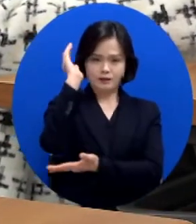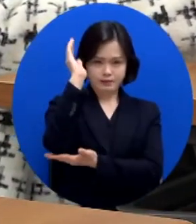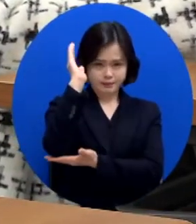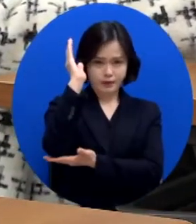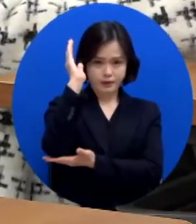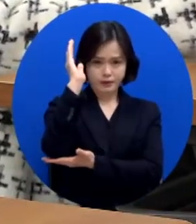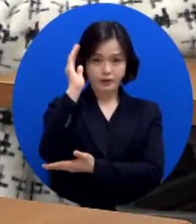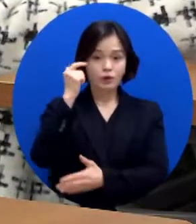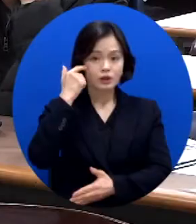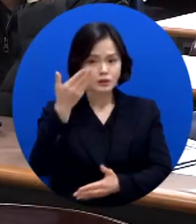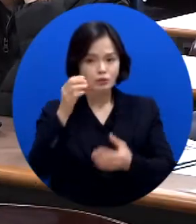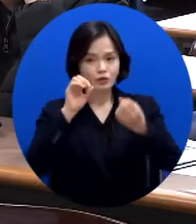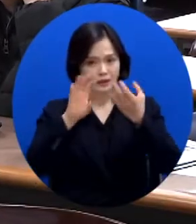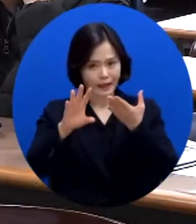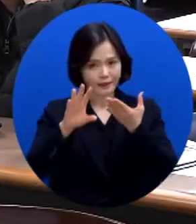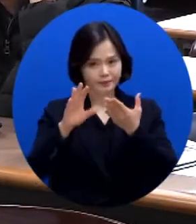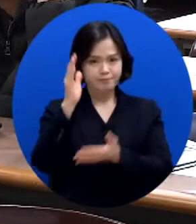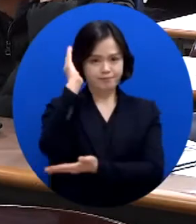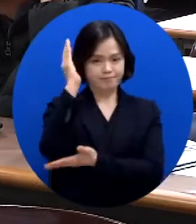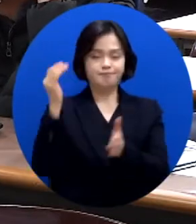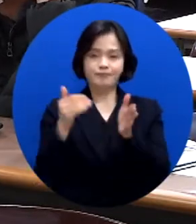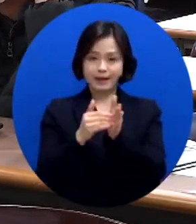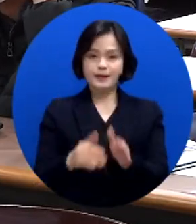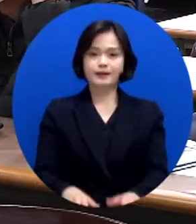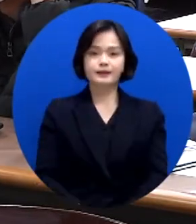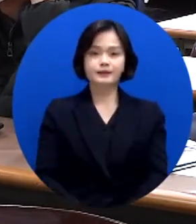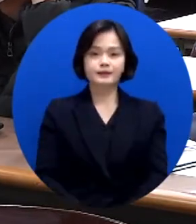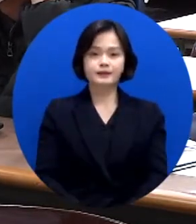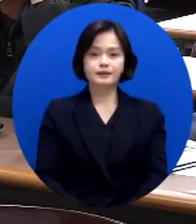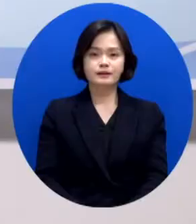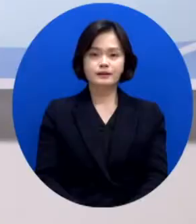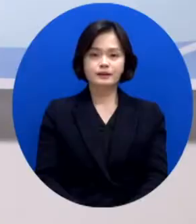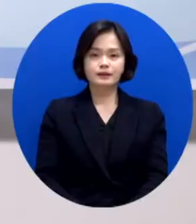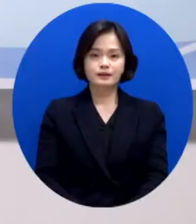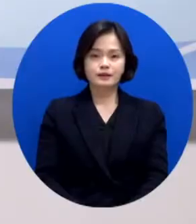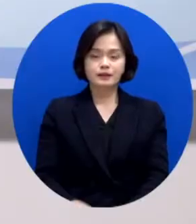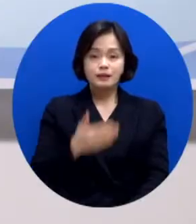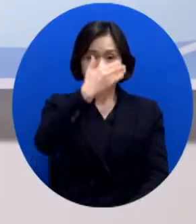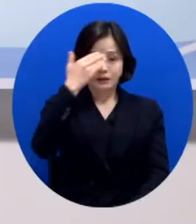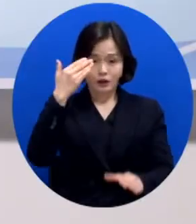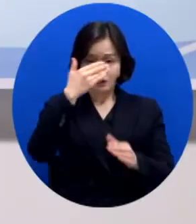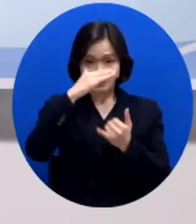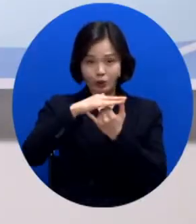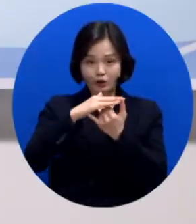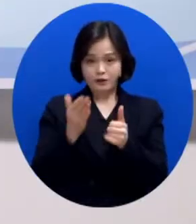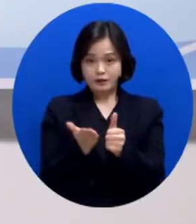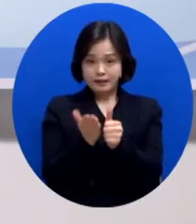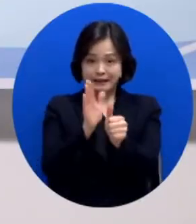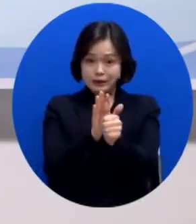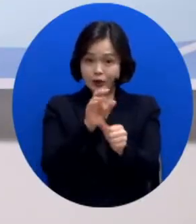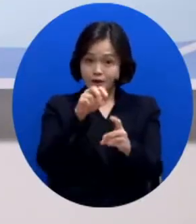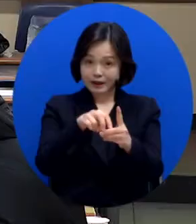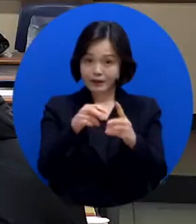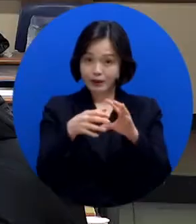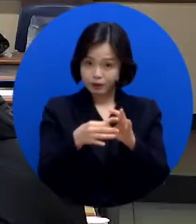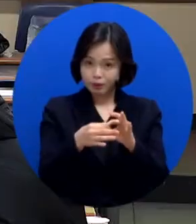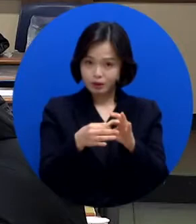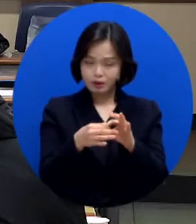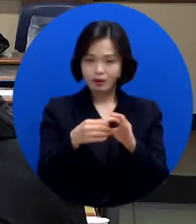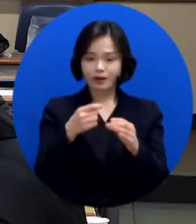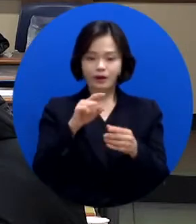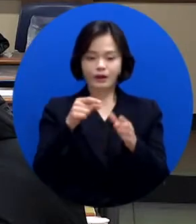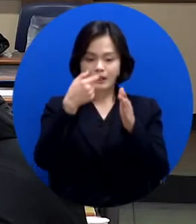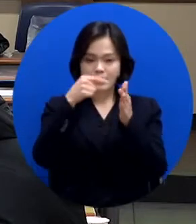질의 응답하는 시간을 가졌습니다 시 ts 는 다음 세대 지원 센터를 통해 기독 대안학교 설립과 운영에 관한